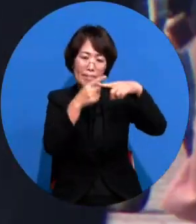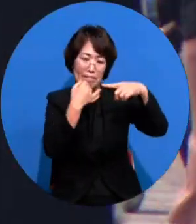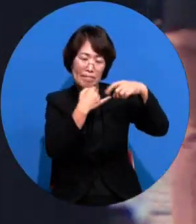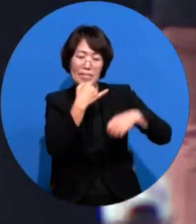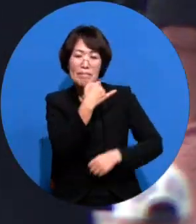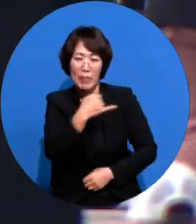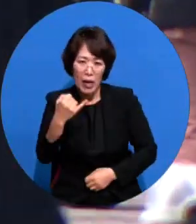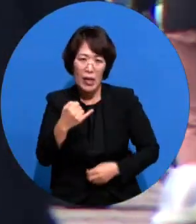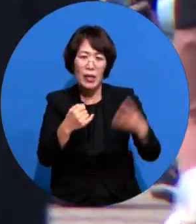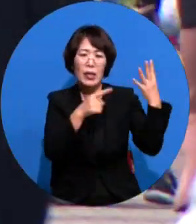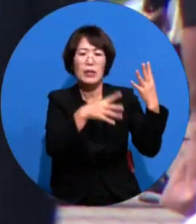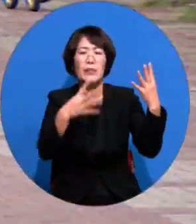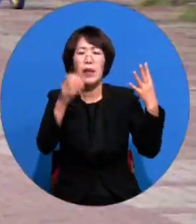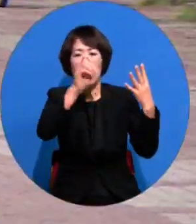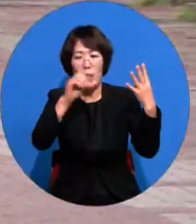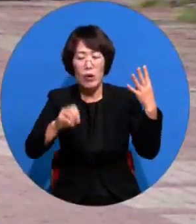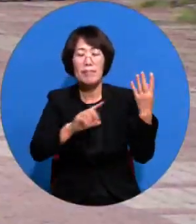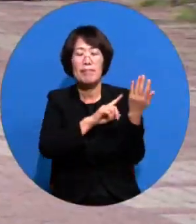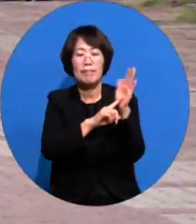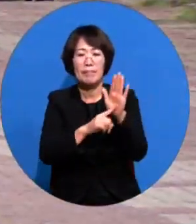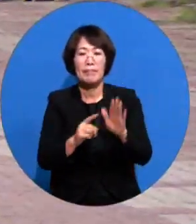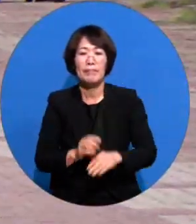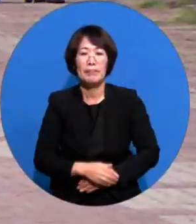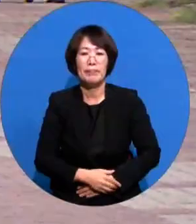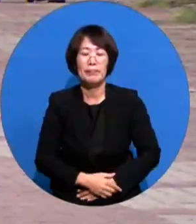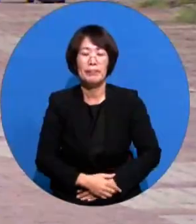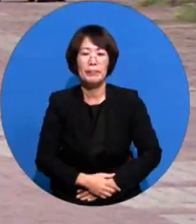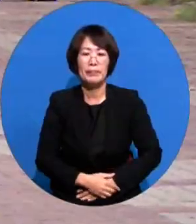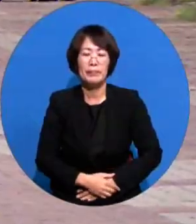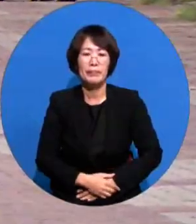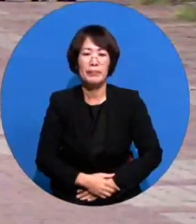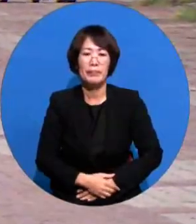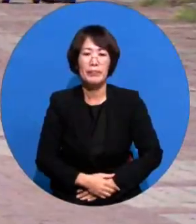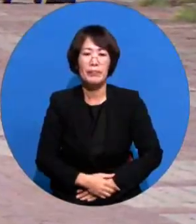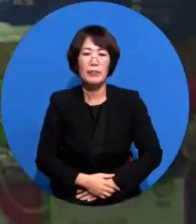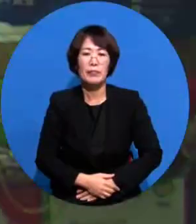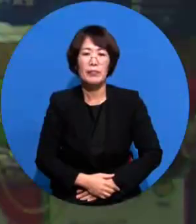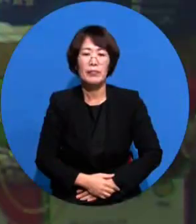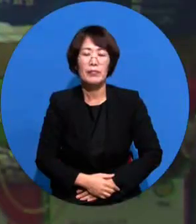마이너스 4.4%포인트입니다. MBC 뉴스 안준호입니다.